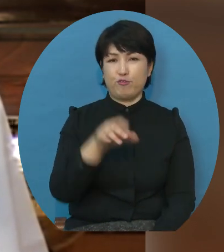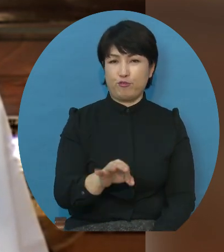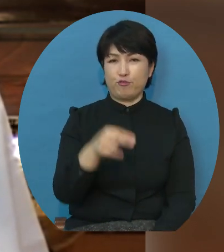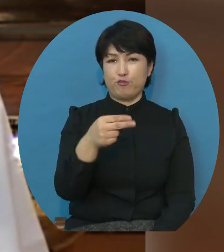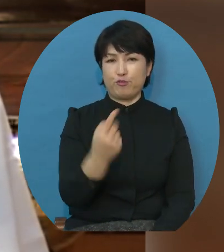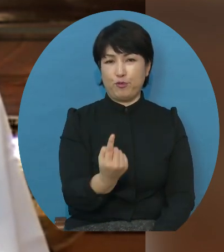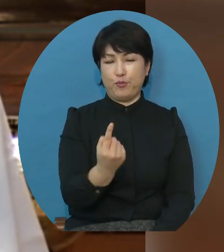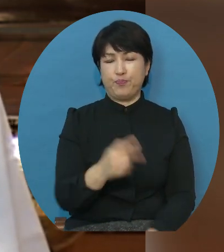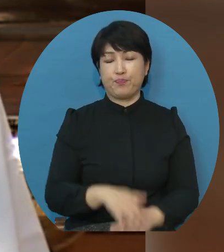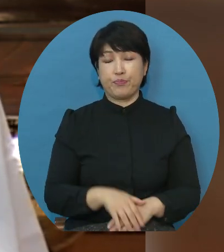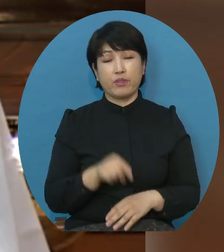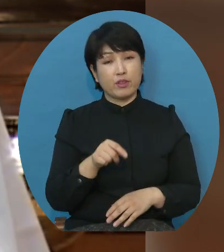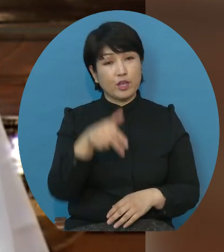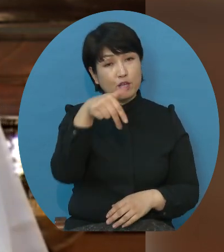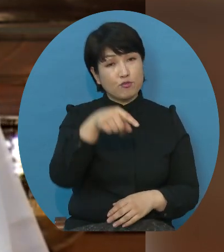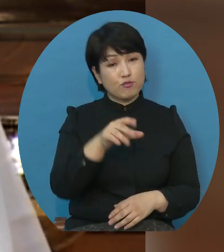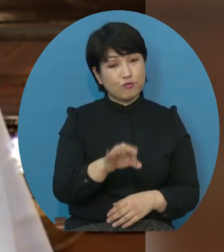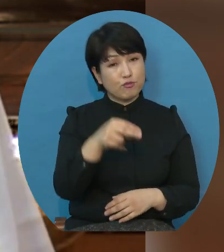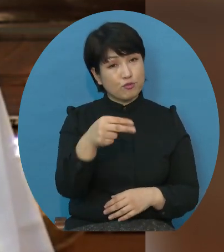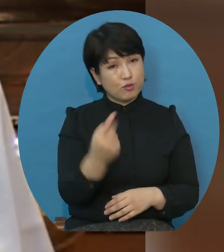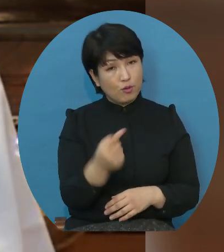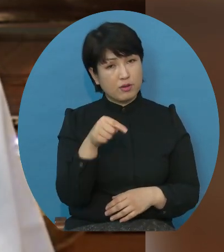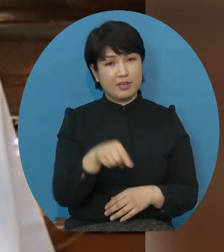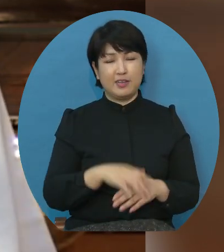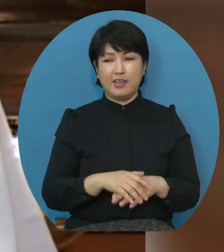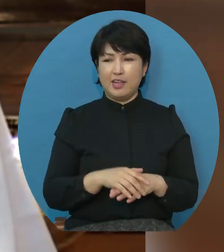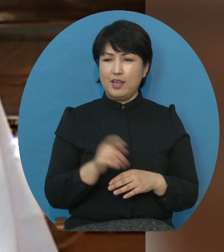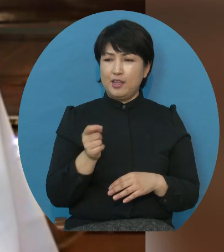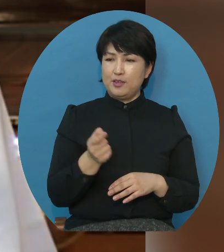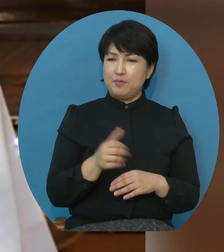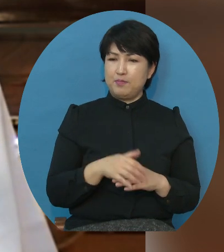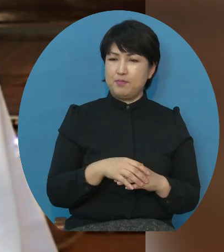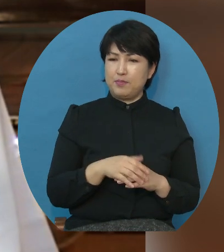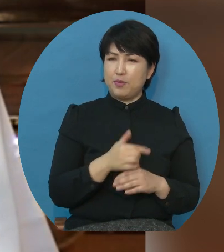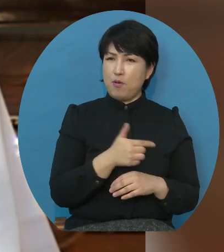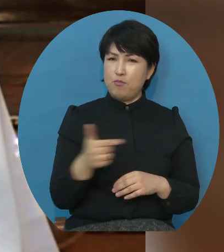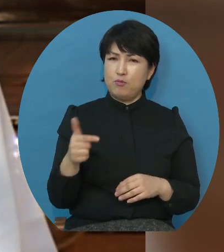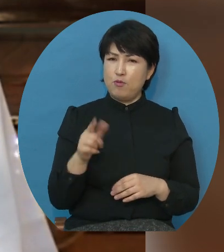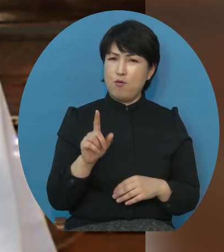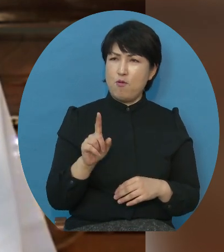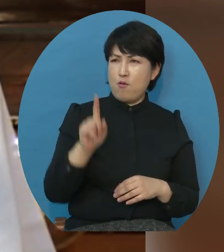덜한 이런 충돌할 이렇게 과 상하게